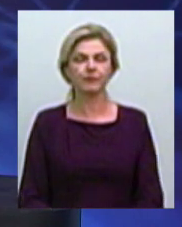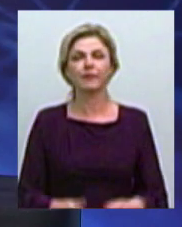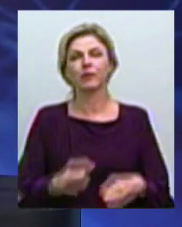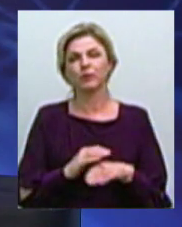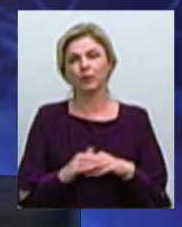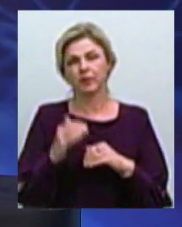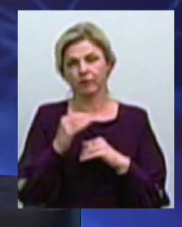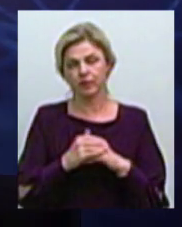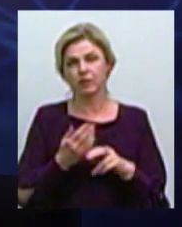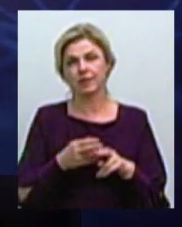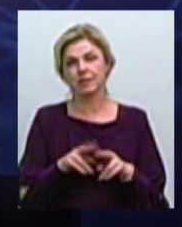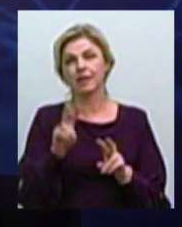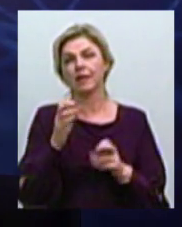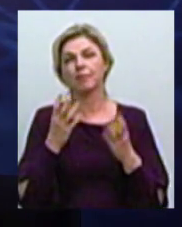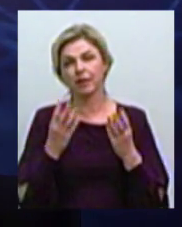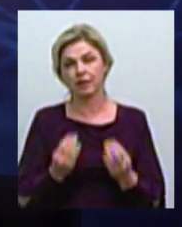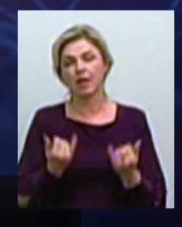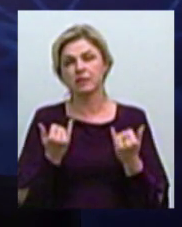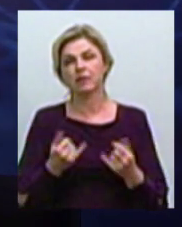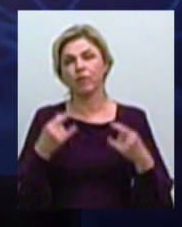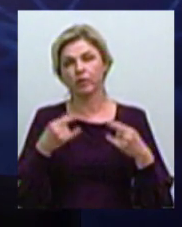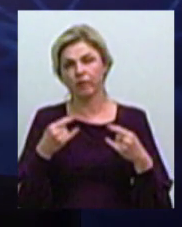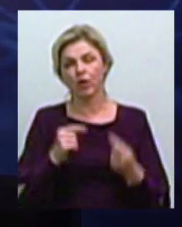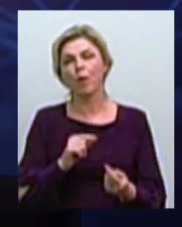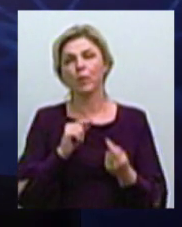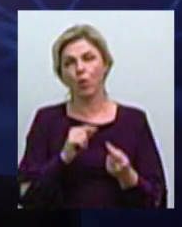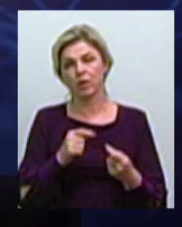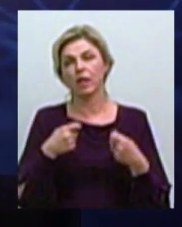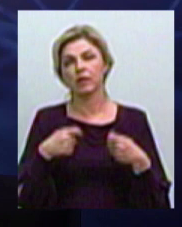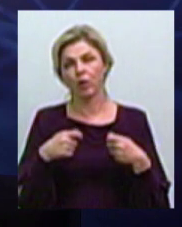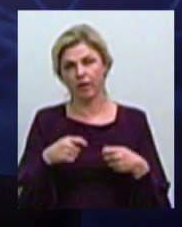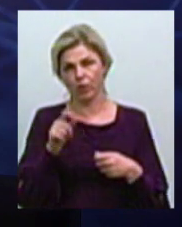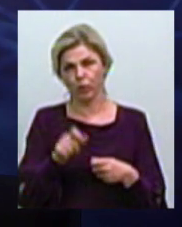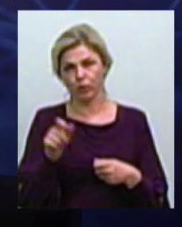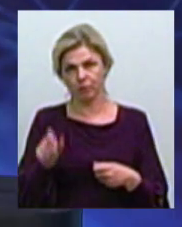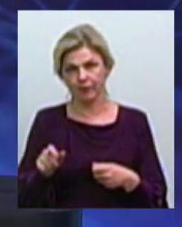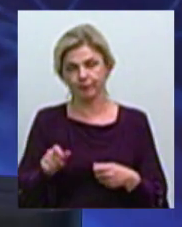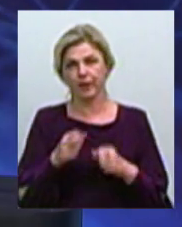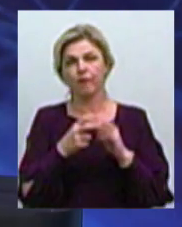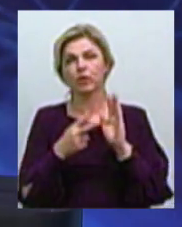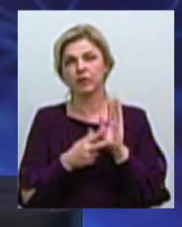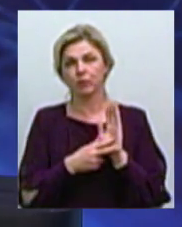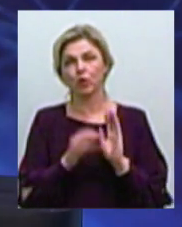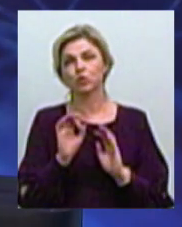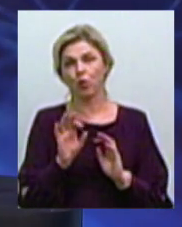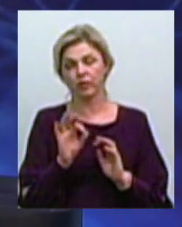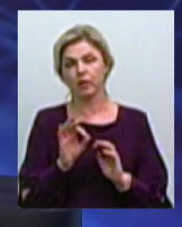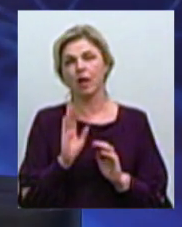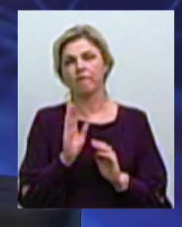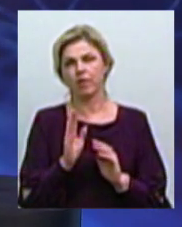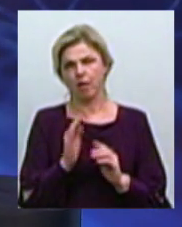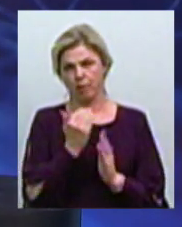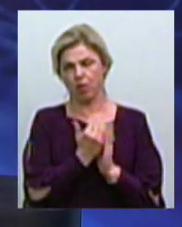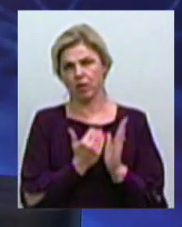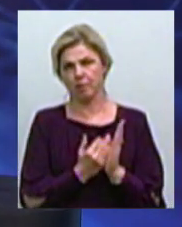Добрий вечір. Це тема дня, а тема нашого ефіру – протидія торгівлі людьми. 18 жовтня в рамках